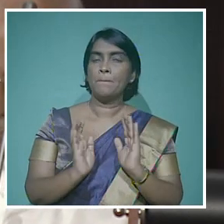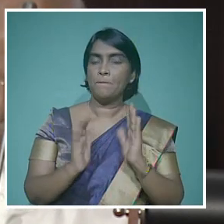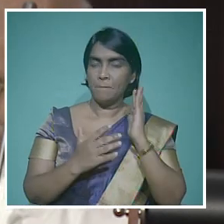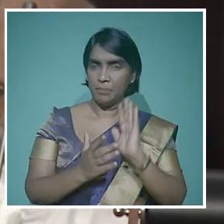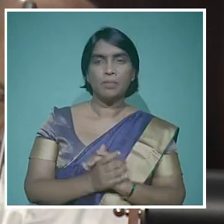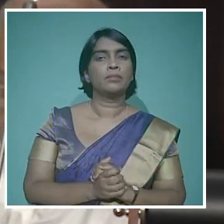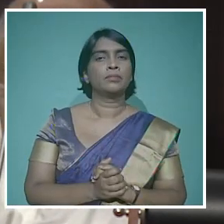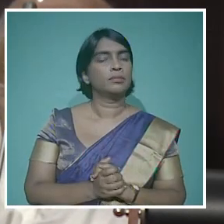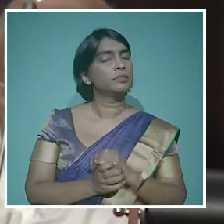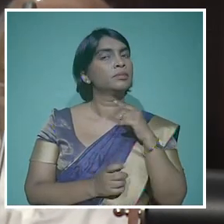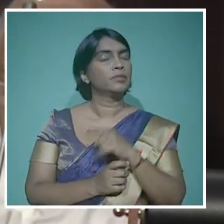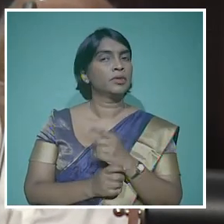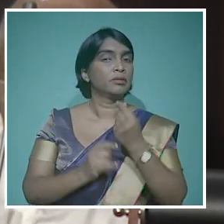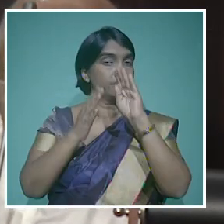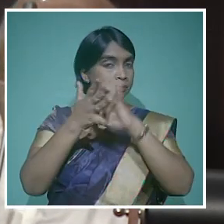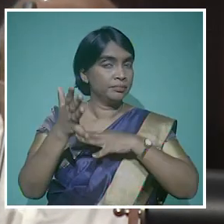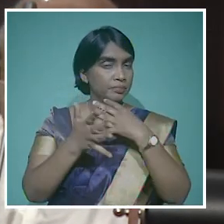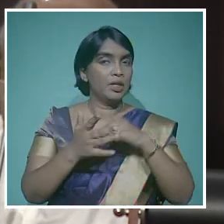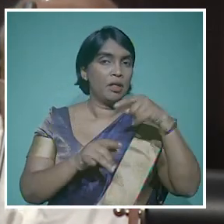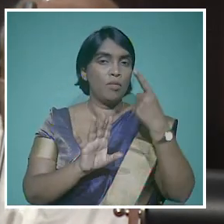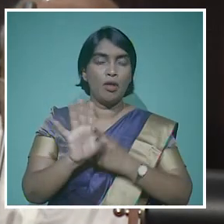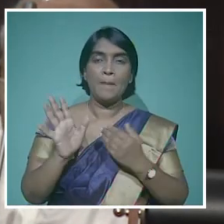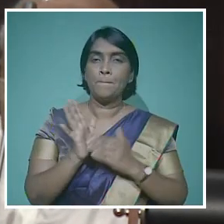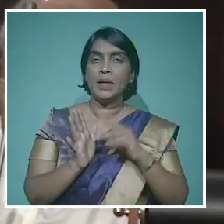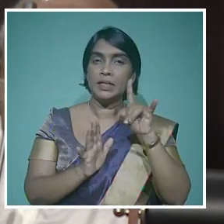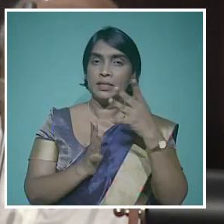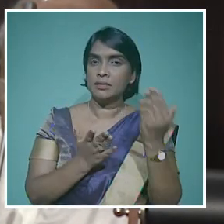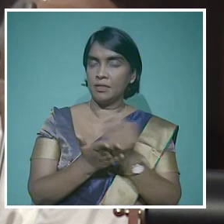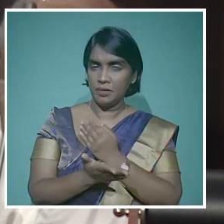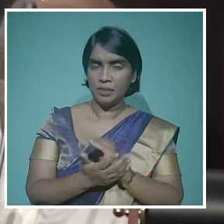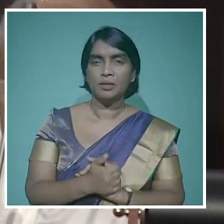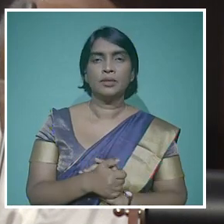යන්නේ. ඒකට අයවැයෙන් එන අවුරුද්දේ මිලියන 100ක් වෙන් කරනවා.